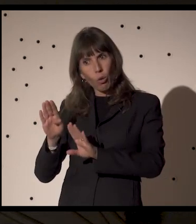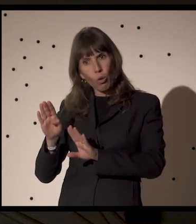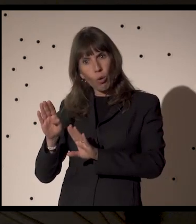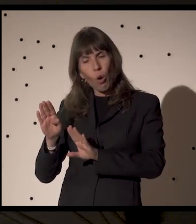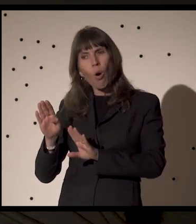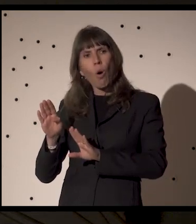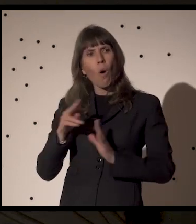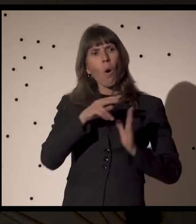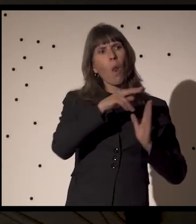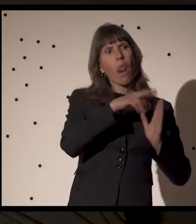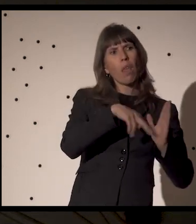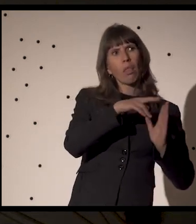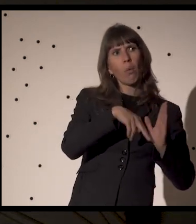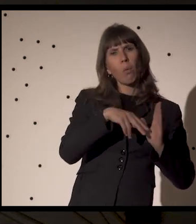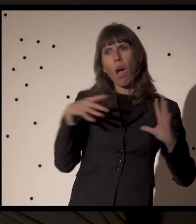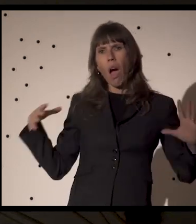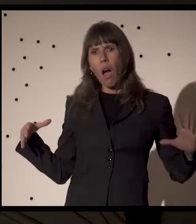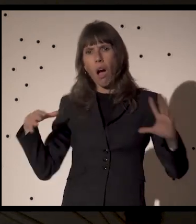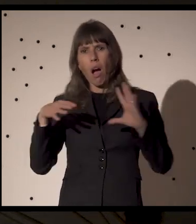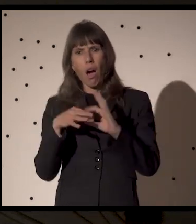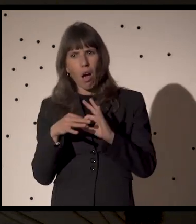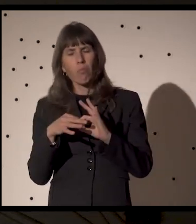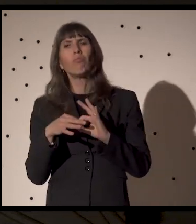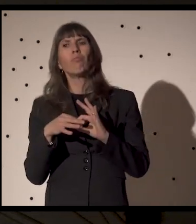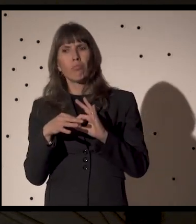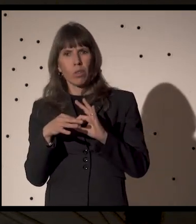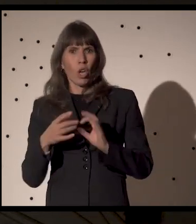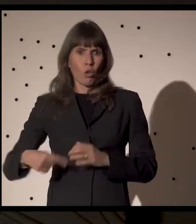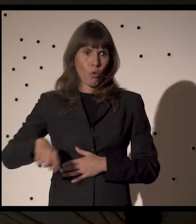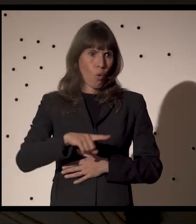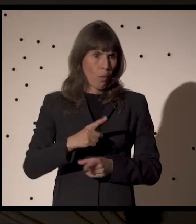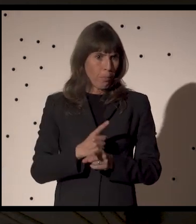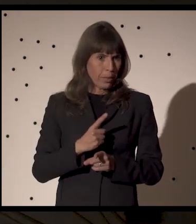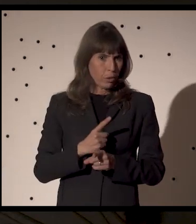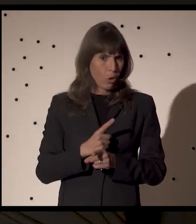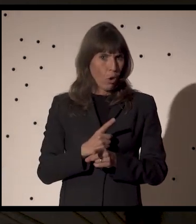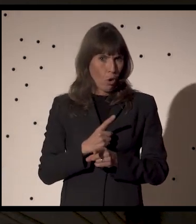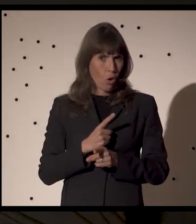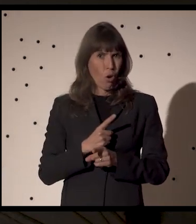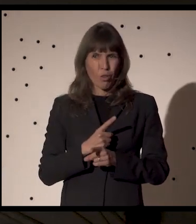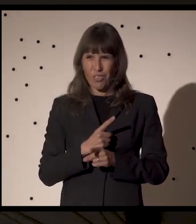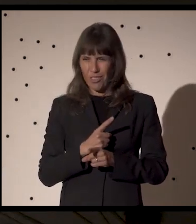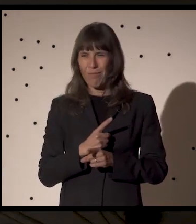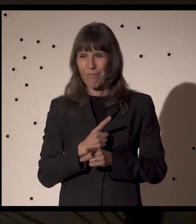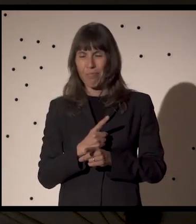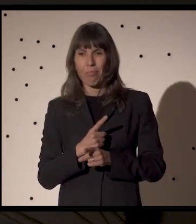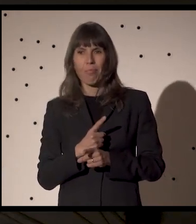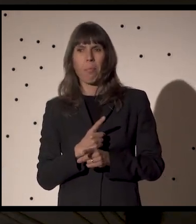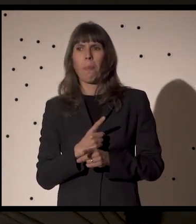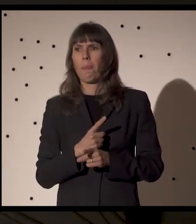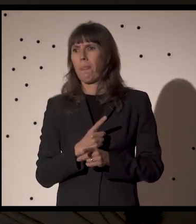la lettura Cioè abbiamo tanto bisogno anche di ricollegare le varie le varie branche le varie